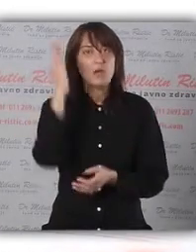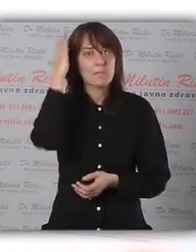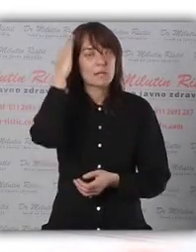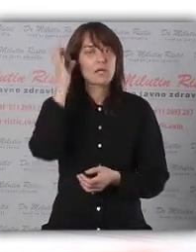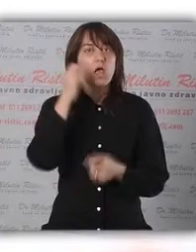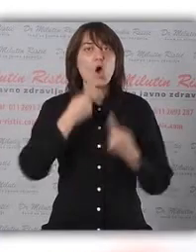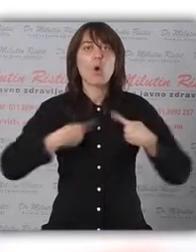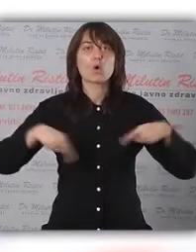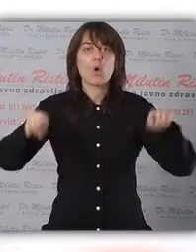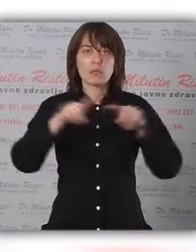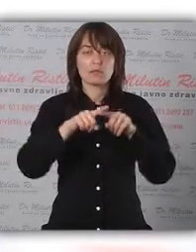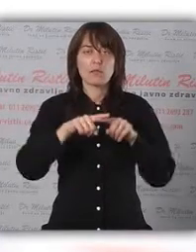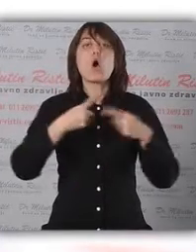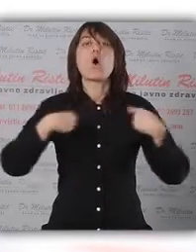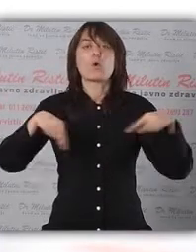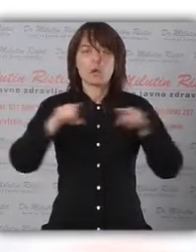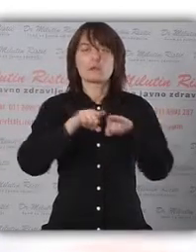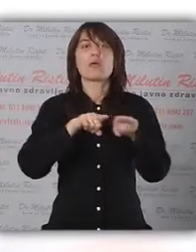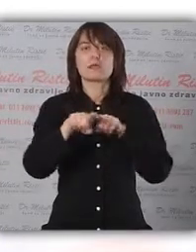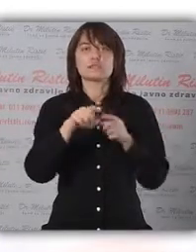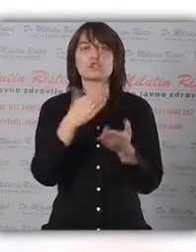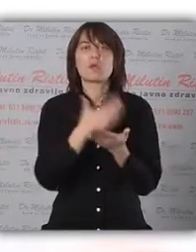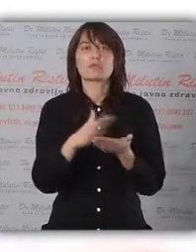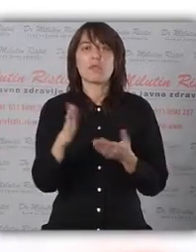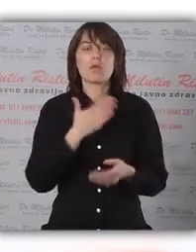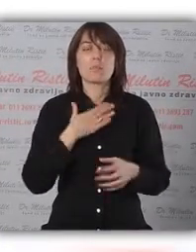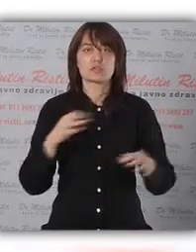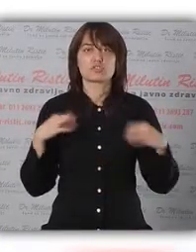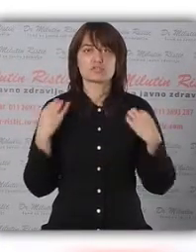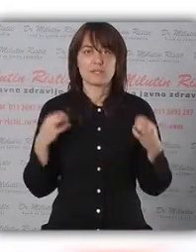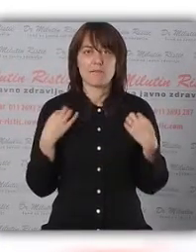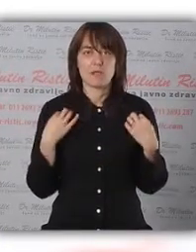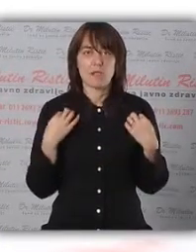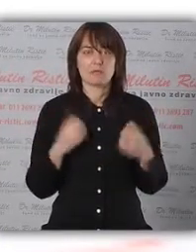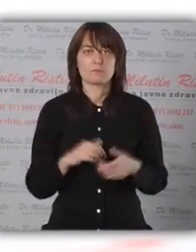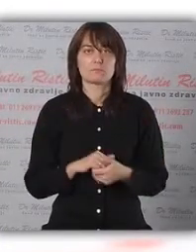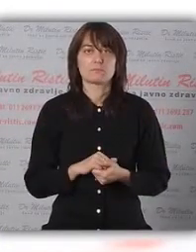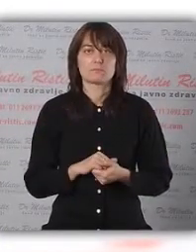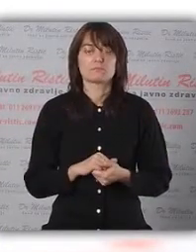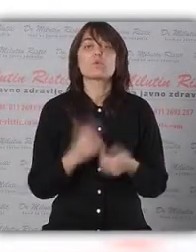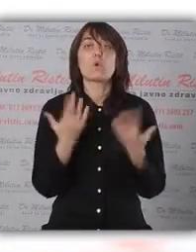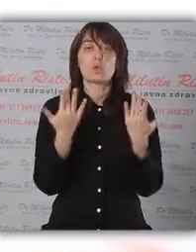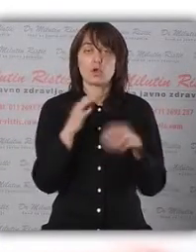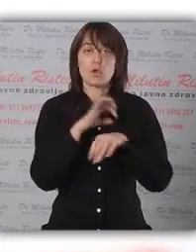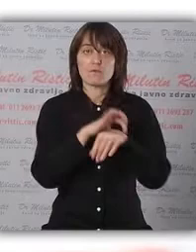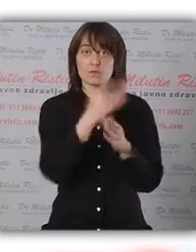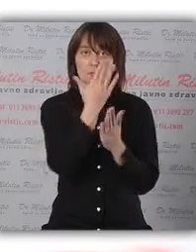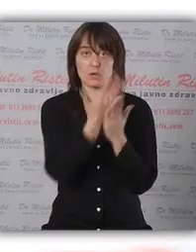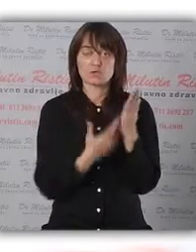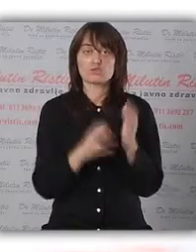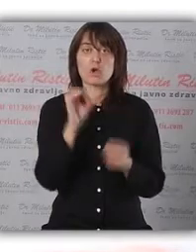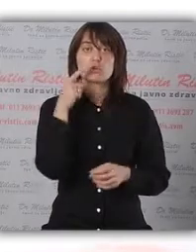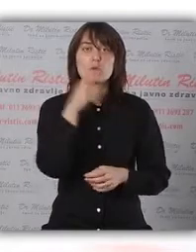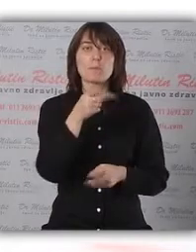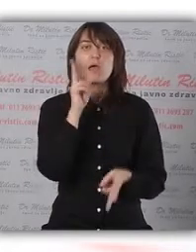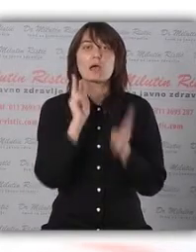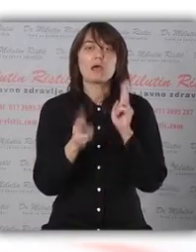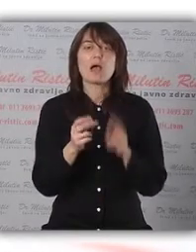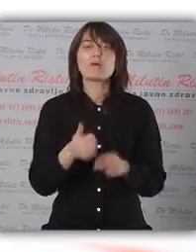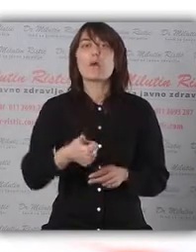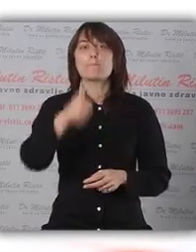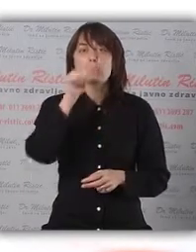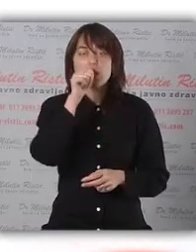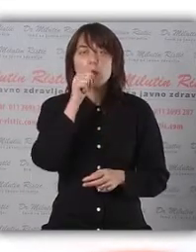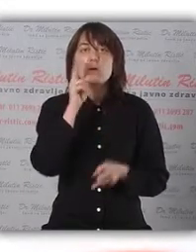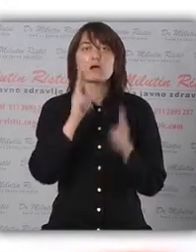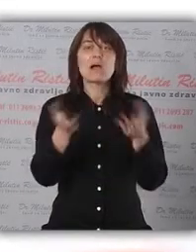se tiču i brige o okolini, jer okolina je takođe deo našeg zdravlja. Ukoliko vodimo računa